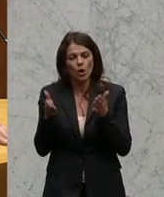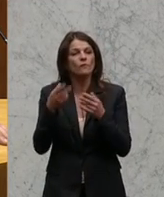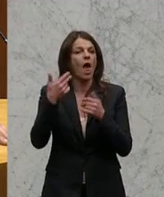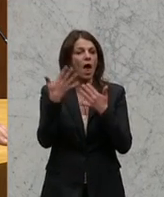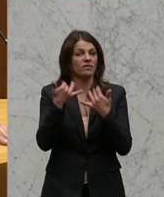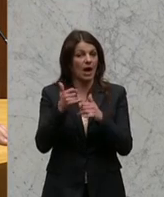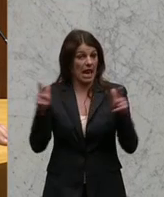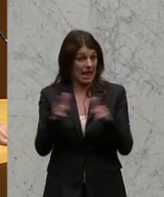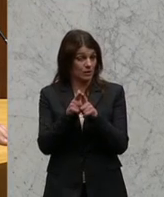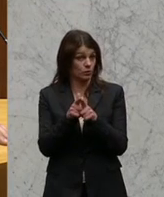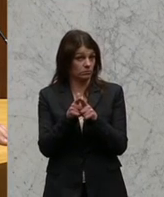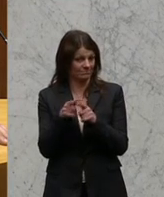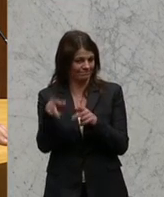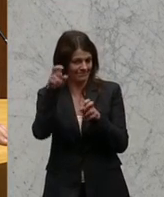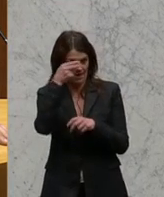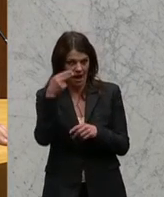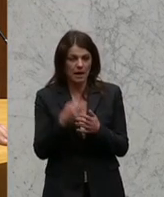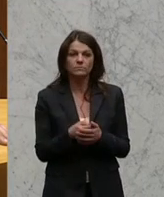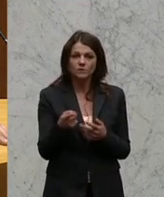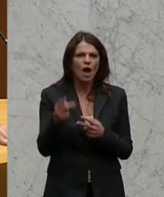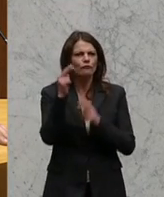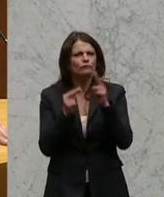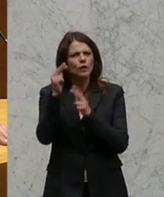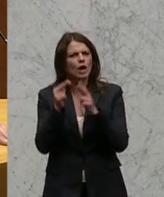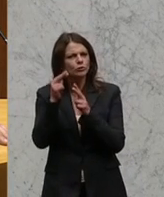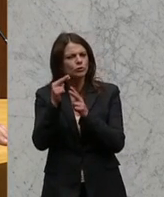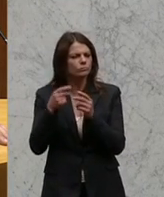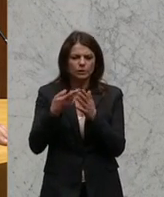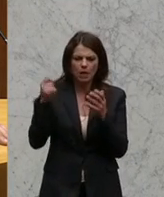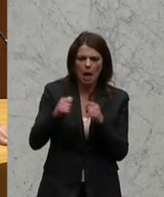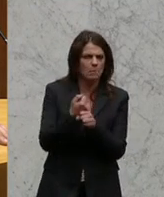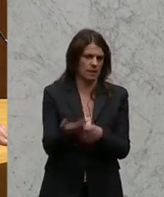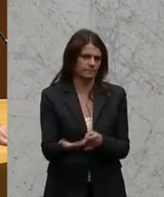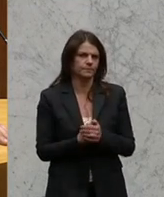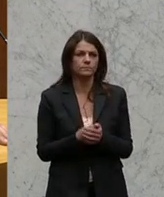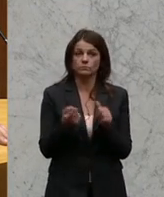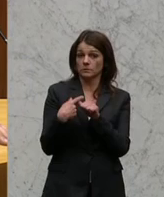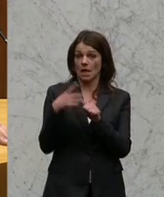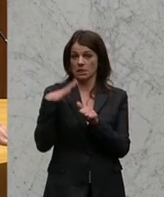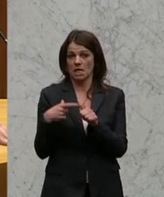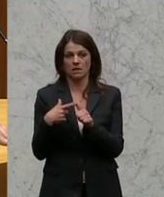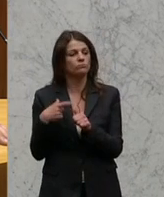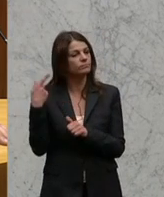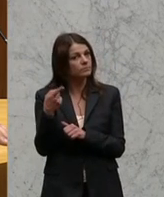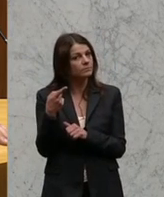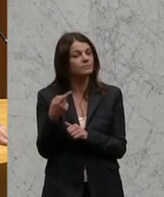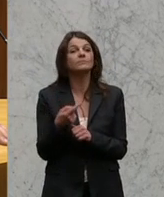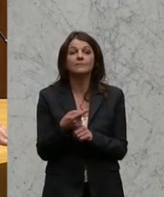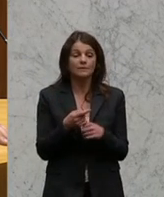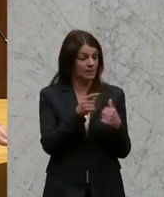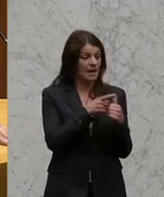heißt, hat daher sehr viele unterschiedliche Beiträge. Auf der einen Seite macht er einen Beitrag zum